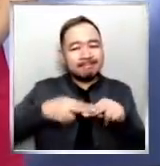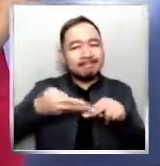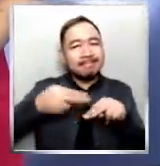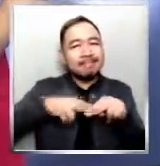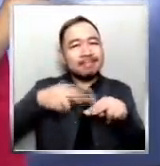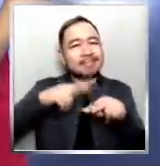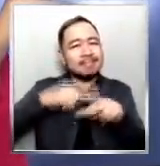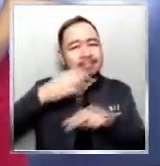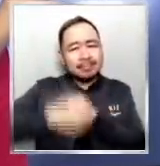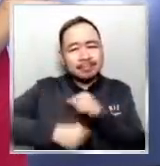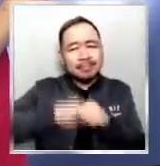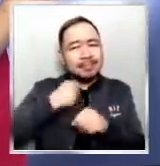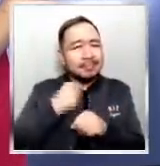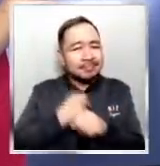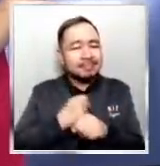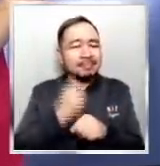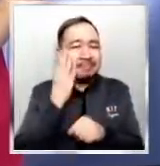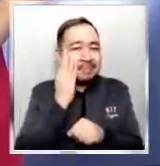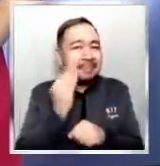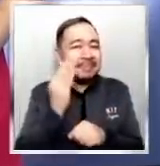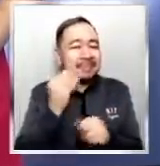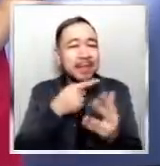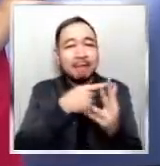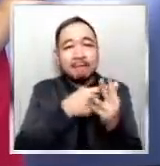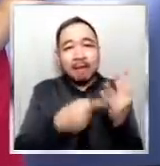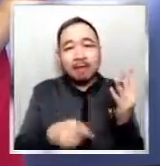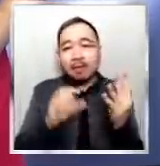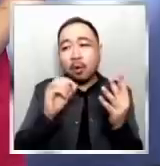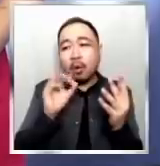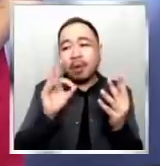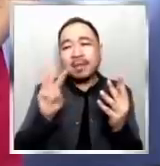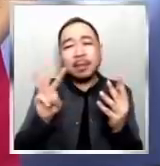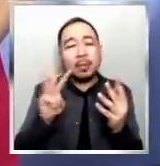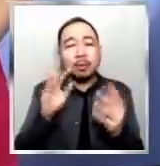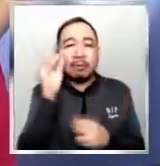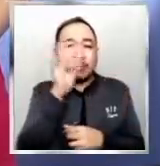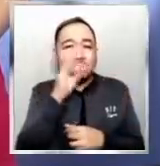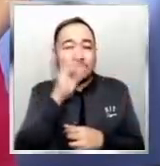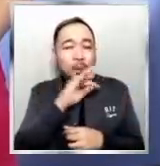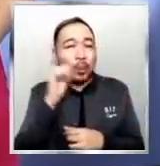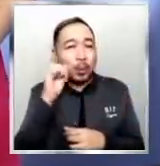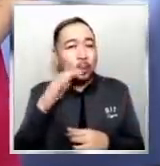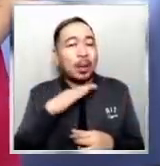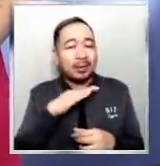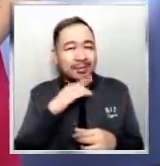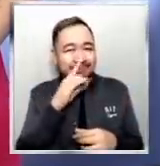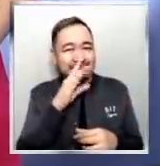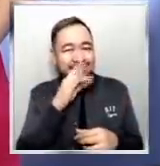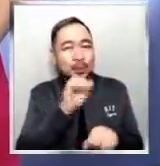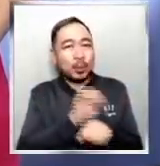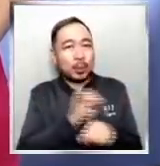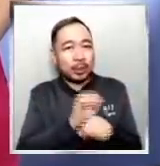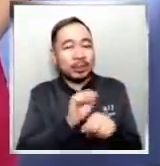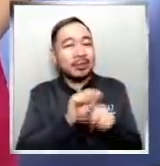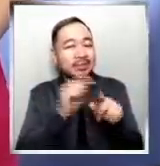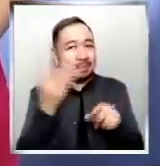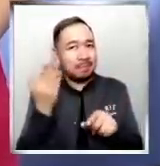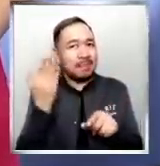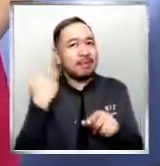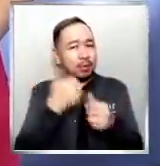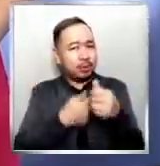5 Pinay domestic helper sa kamay ng kanilang amo na isa pa namang dating general sa Saudi Arabia. Sinasaktan